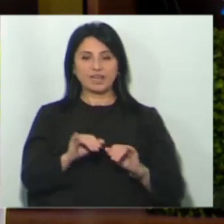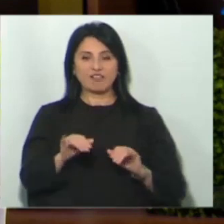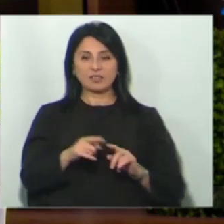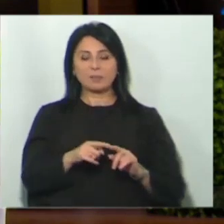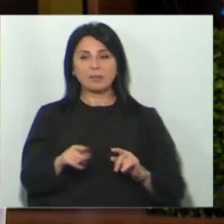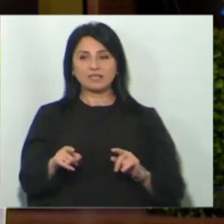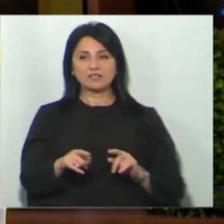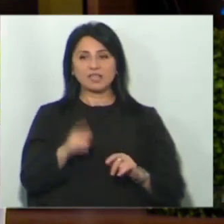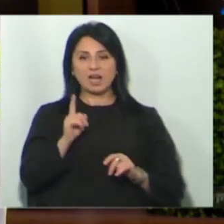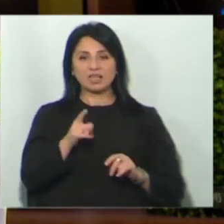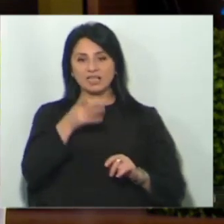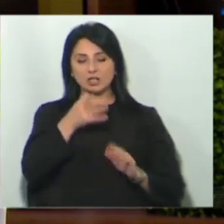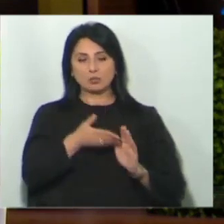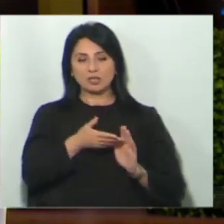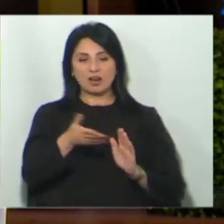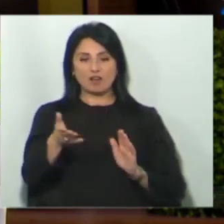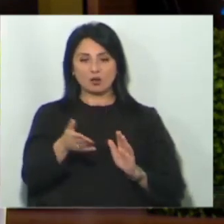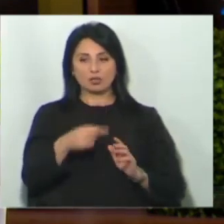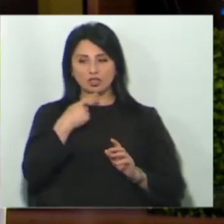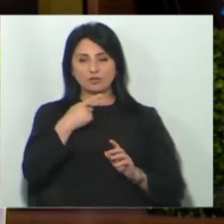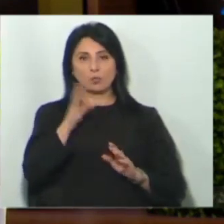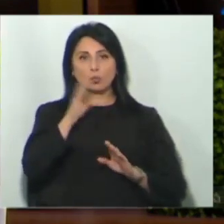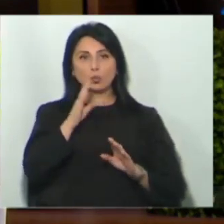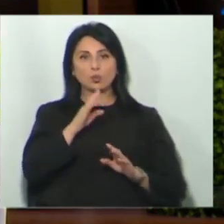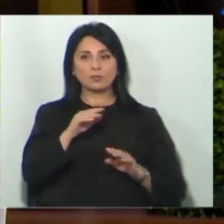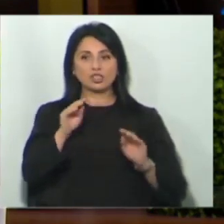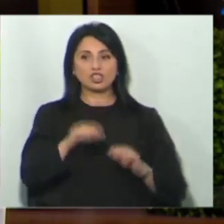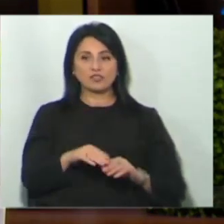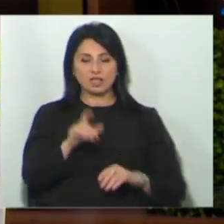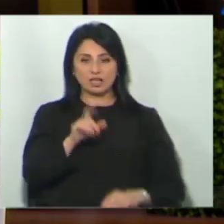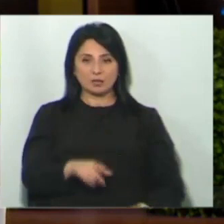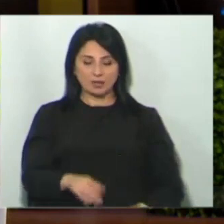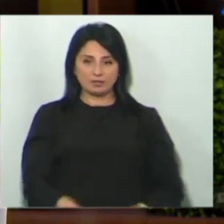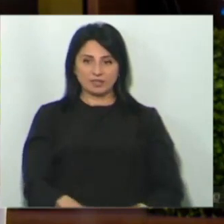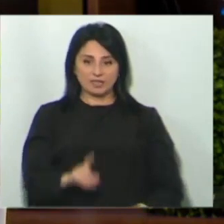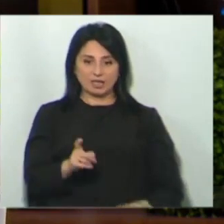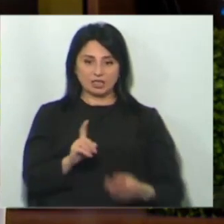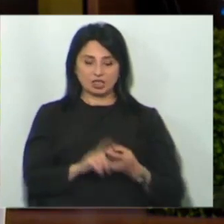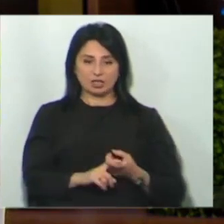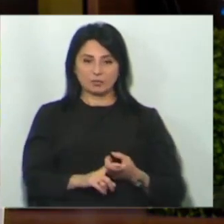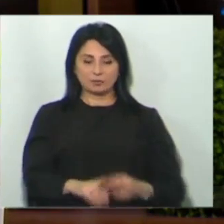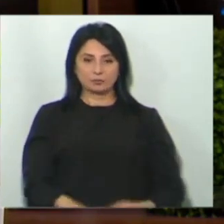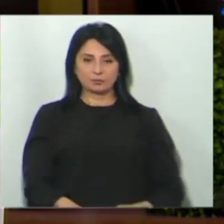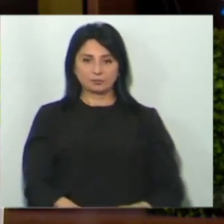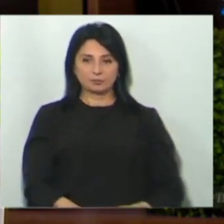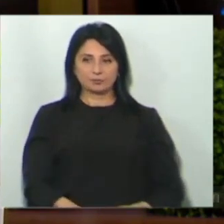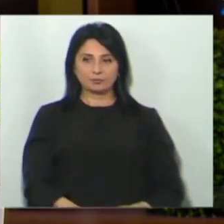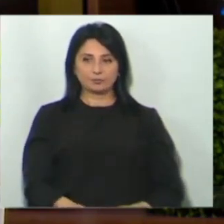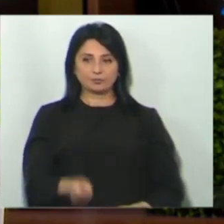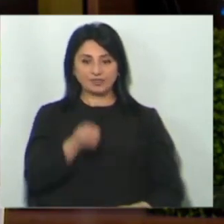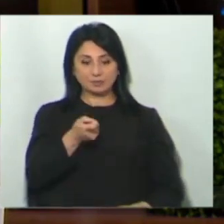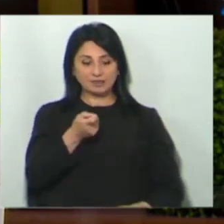ganvitarebis manzilze 1000 tsleulobis ganmelobashi bunebam chamouqaliba adamians. Rat shekheba